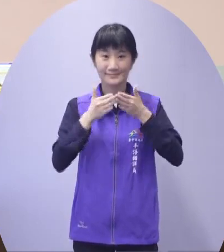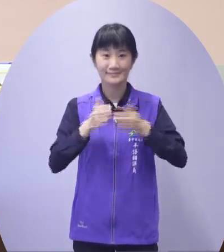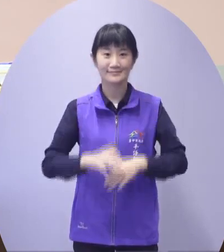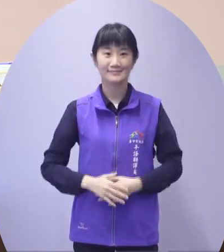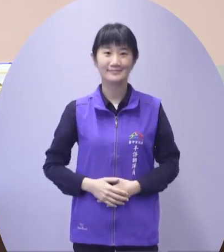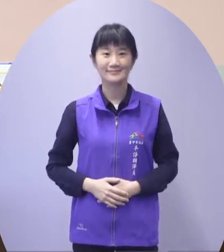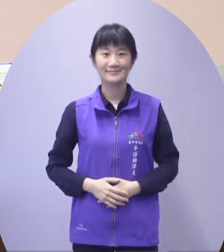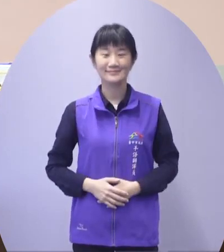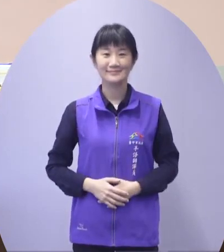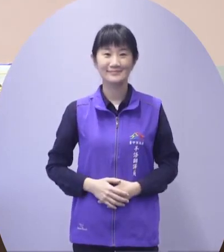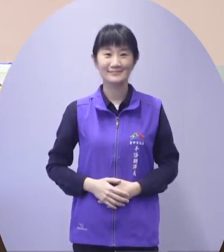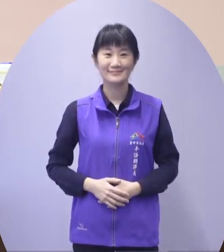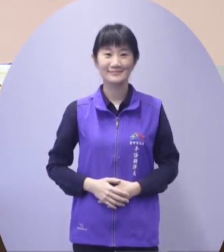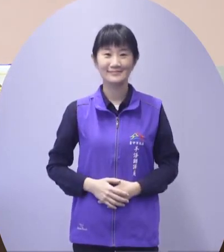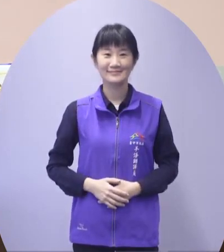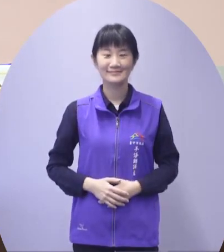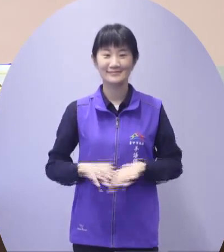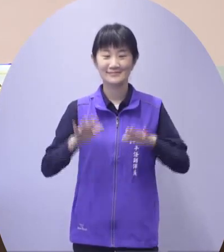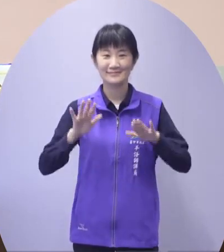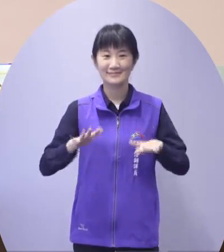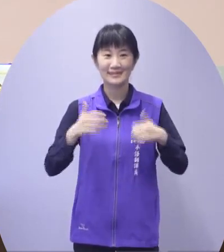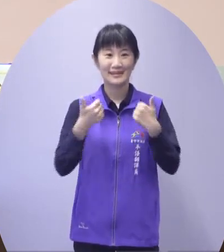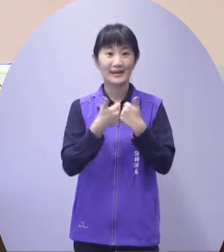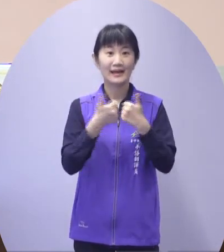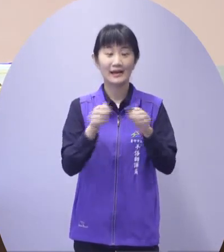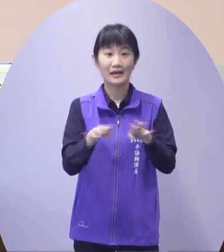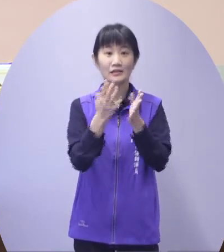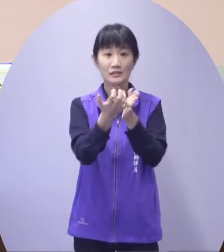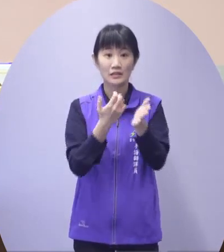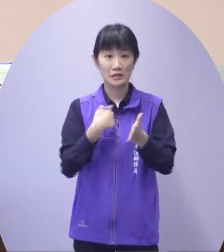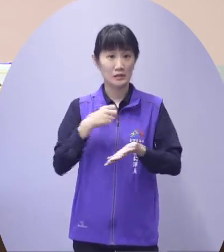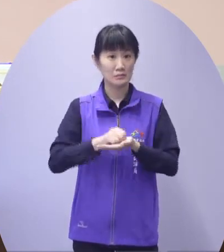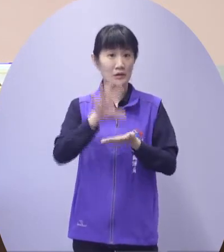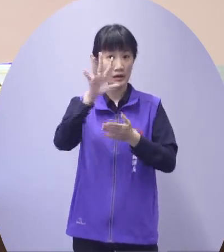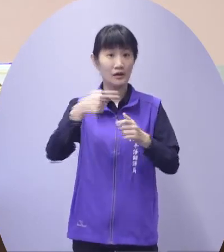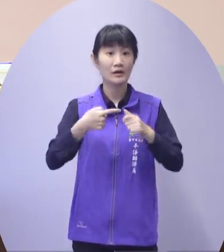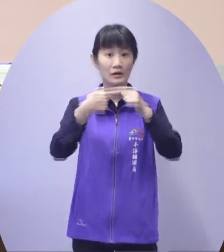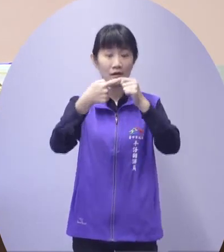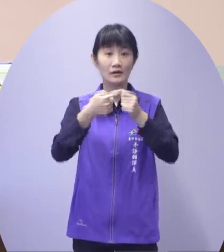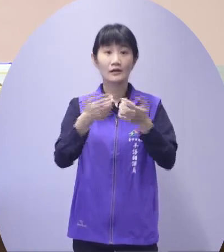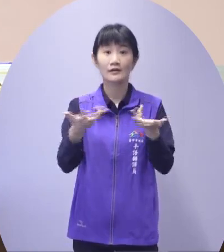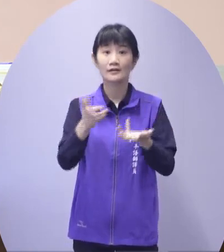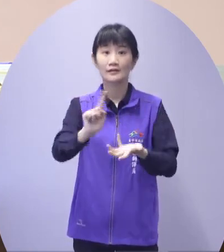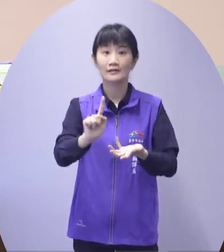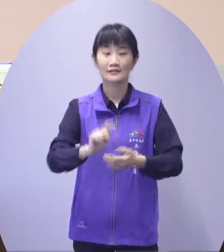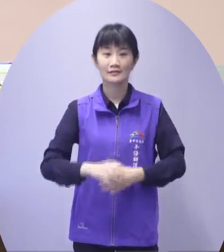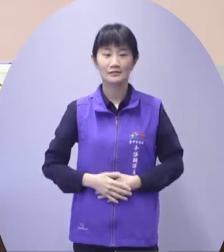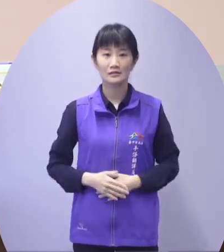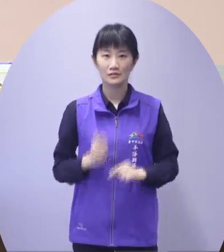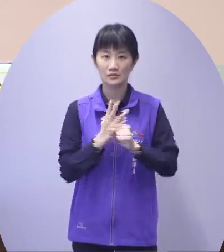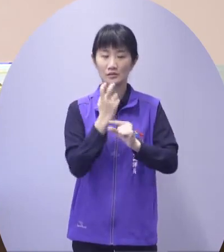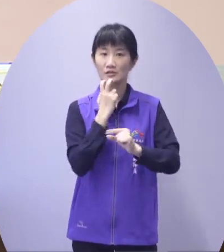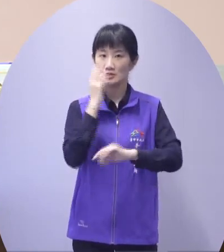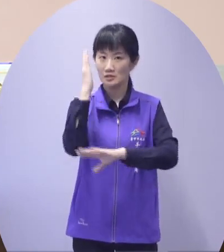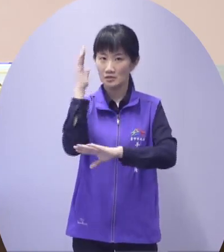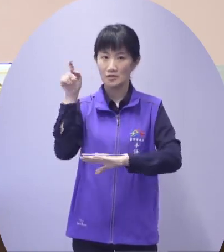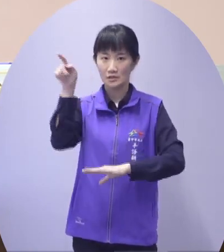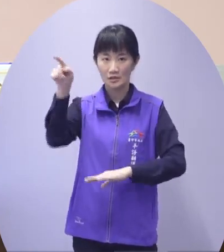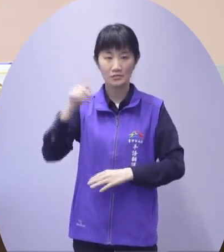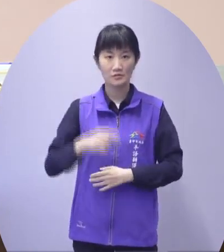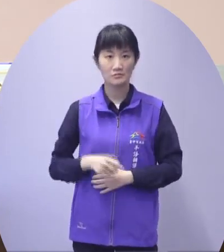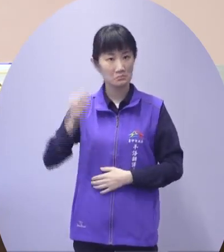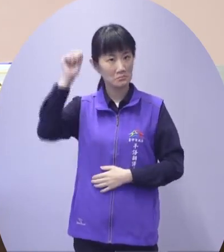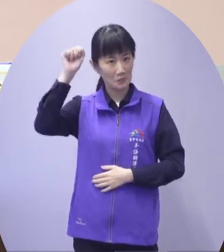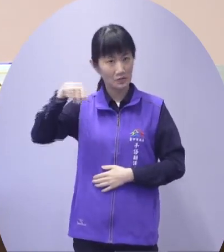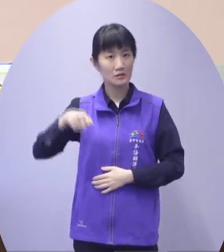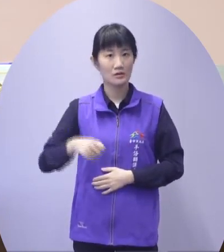首先呢，在我们这个议程开始之前呢，我要跟大家报告的第一个消息是，中央已经正式同意